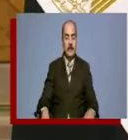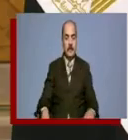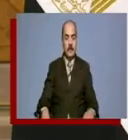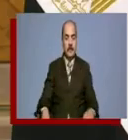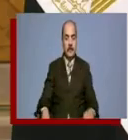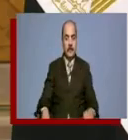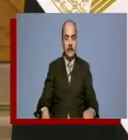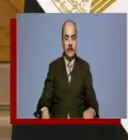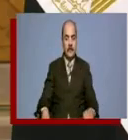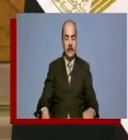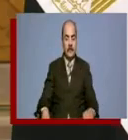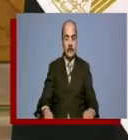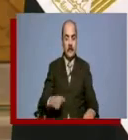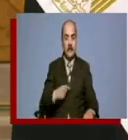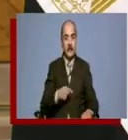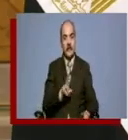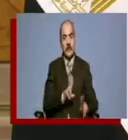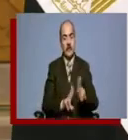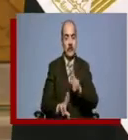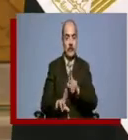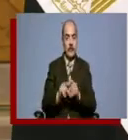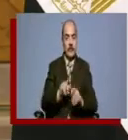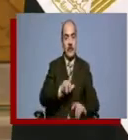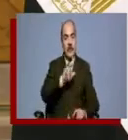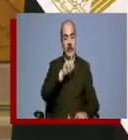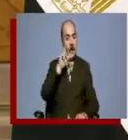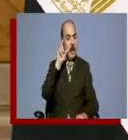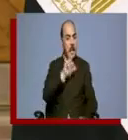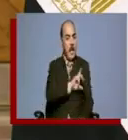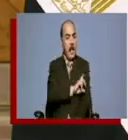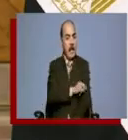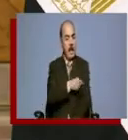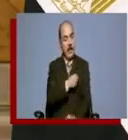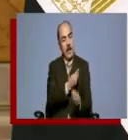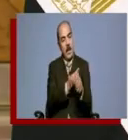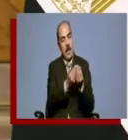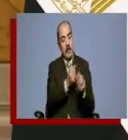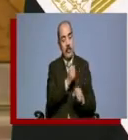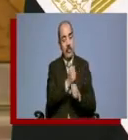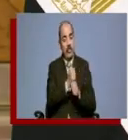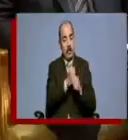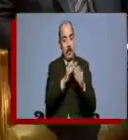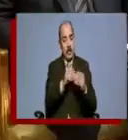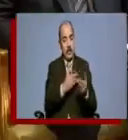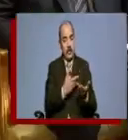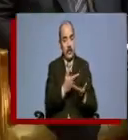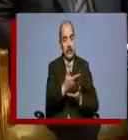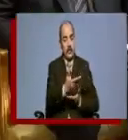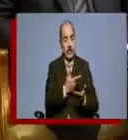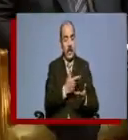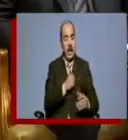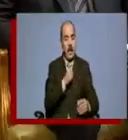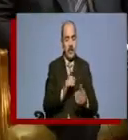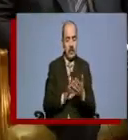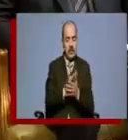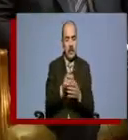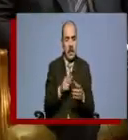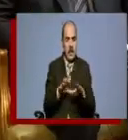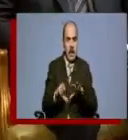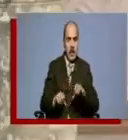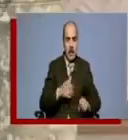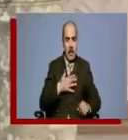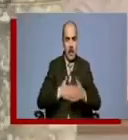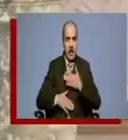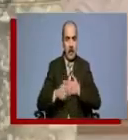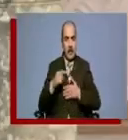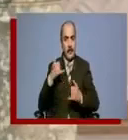رقم اثنين الشعوب بقى برده مهمه يعني انا عايز برض الموضوع ده برض نوصله الناس قاعده هنا فاكره ان لا كل اللي بره